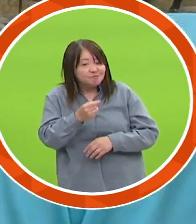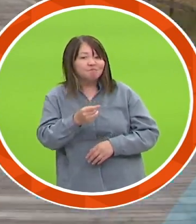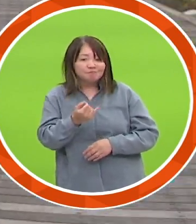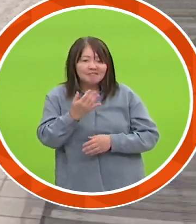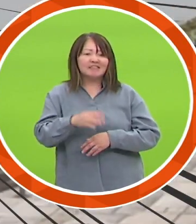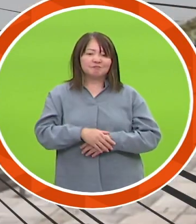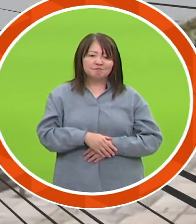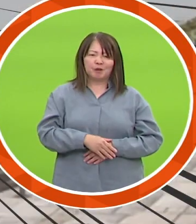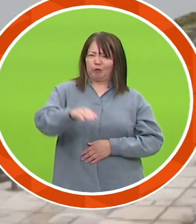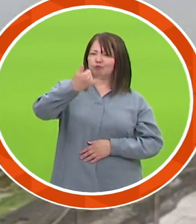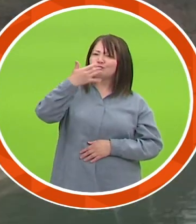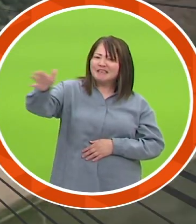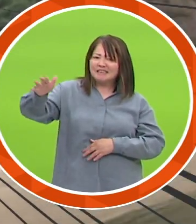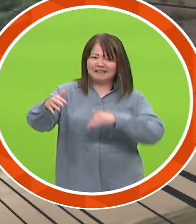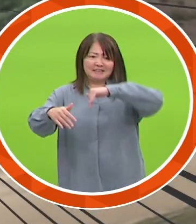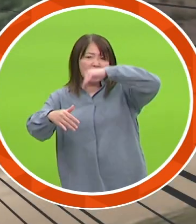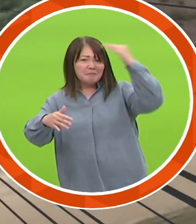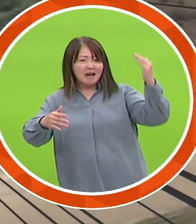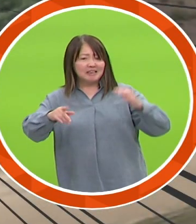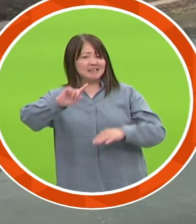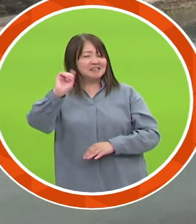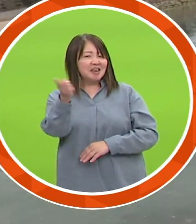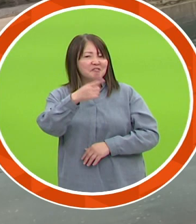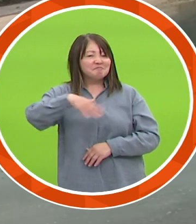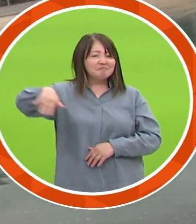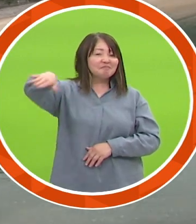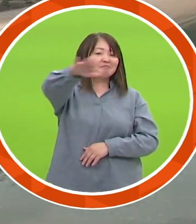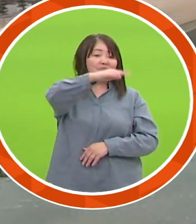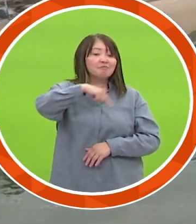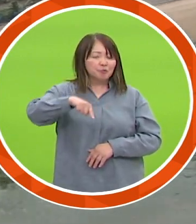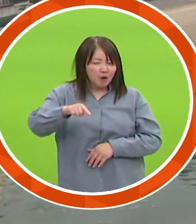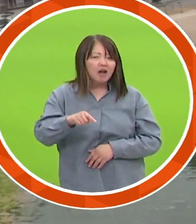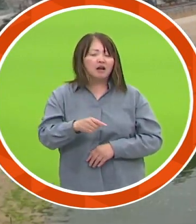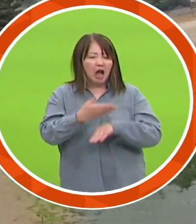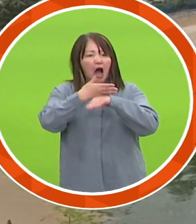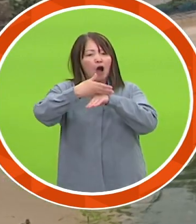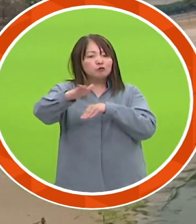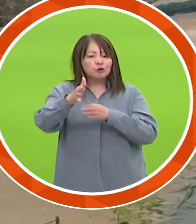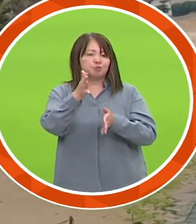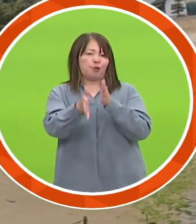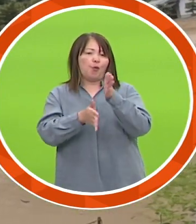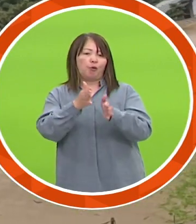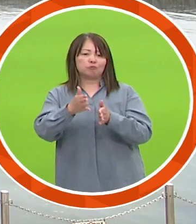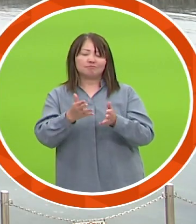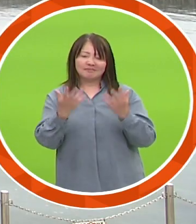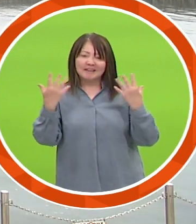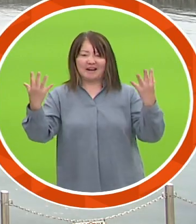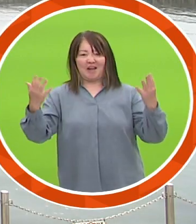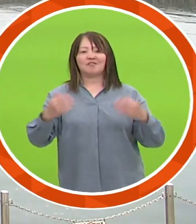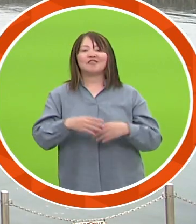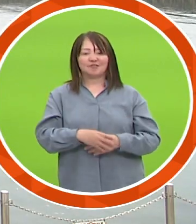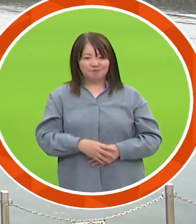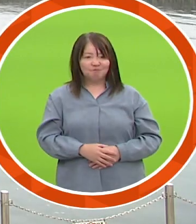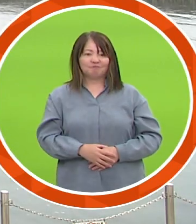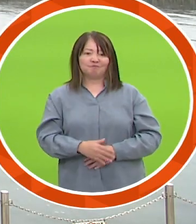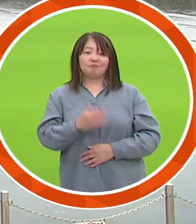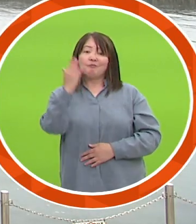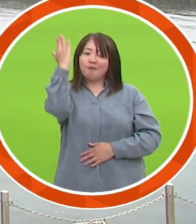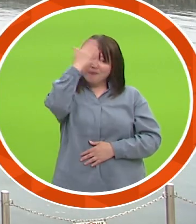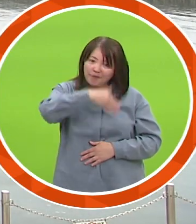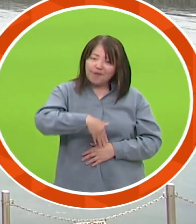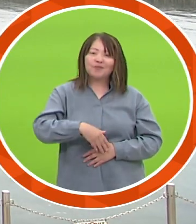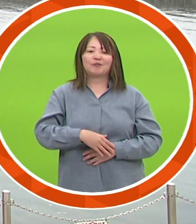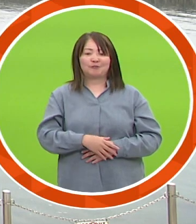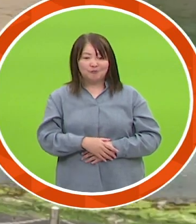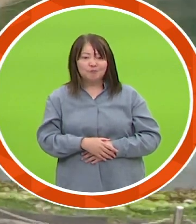い。 海、山、豊かな自然に囲まれたクレ市ではアウトドアスポーツが非常に盛んなんです。 お